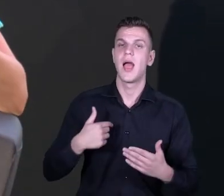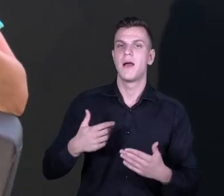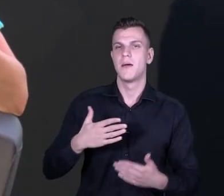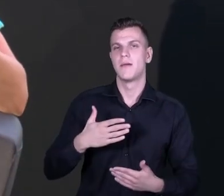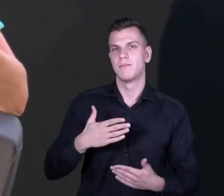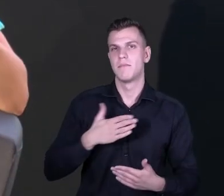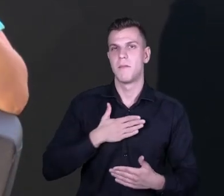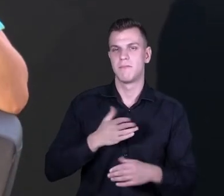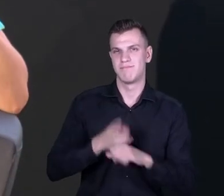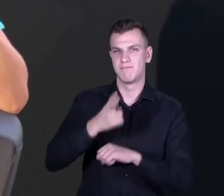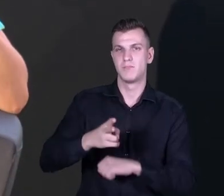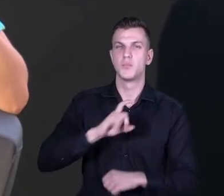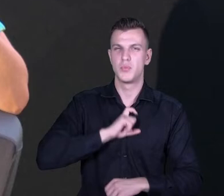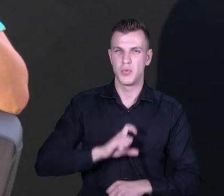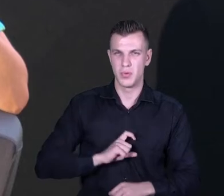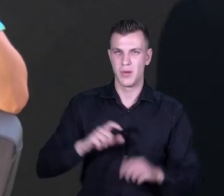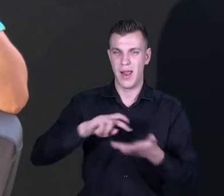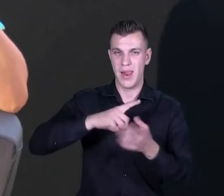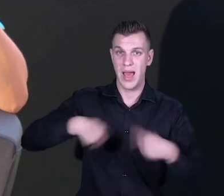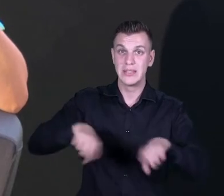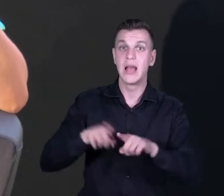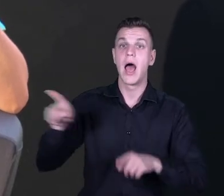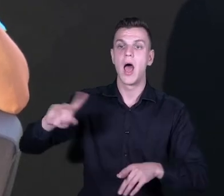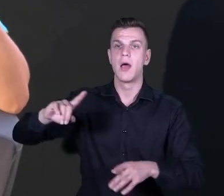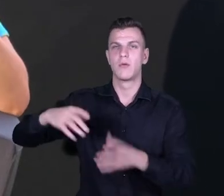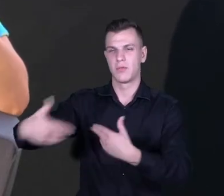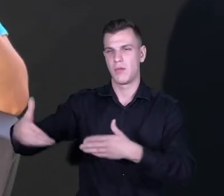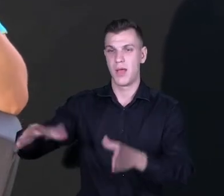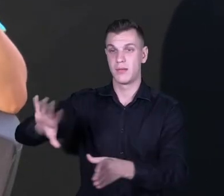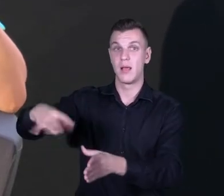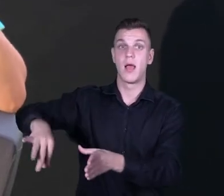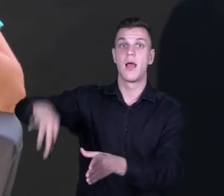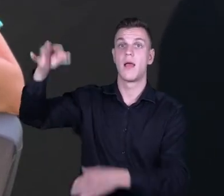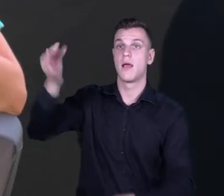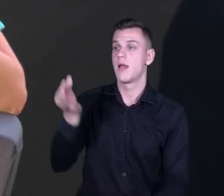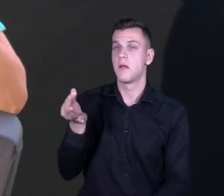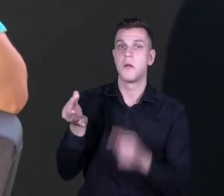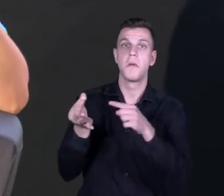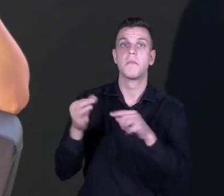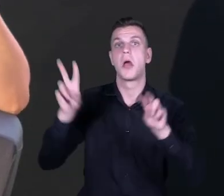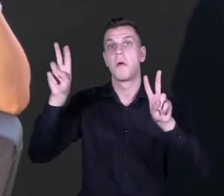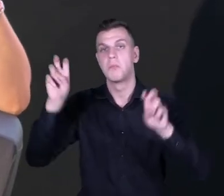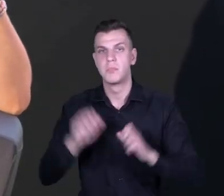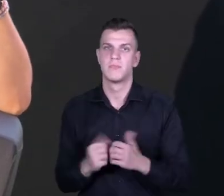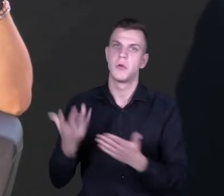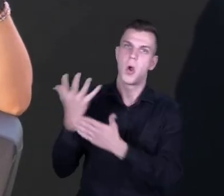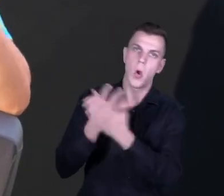do gabinetu losowali różne elementy. To mogły być hasła, obrazki,